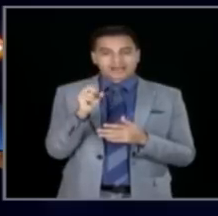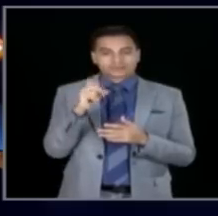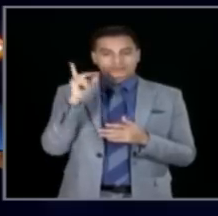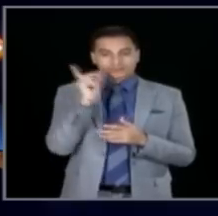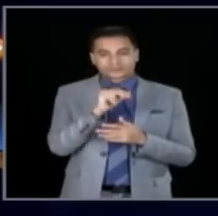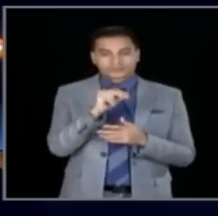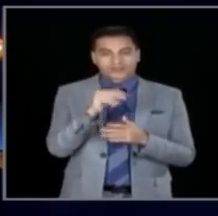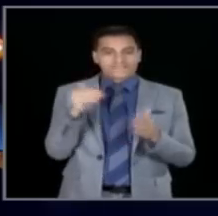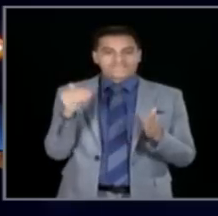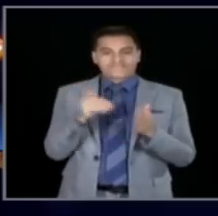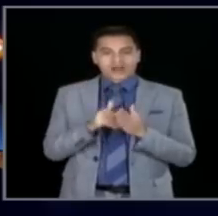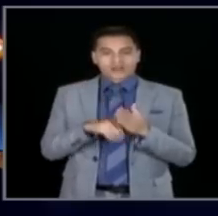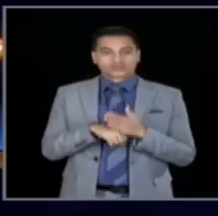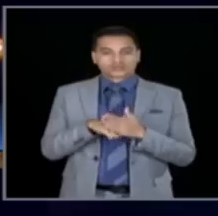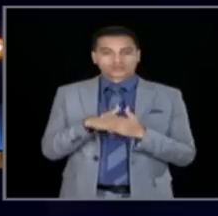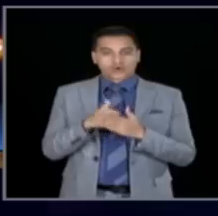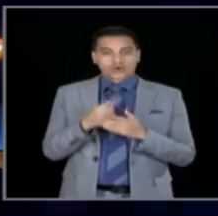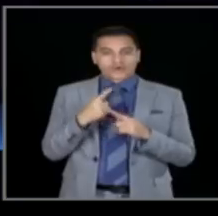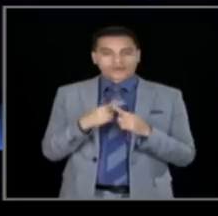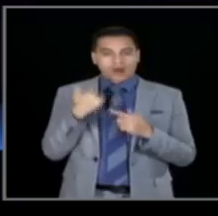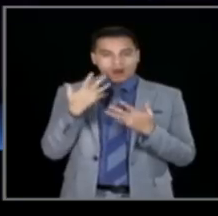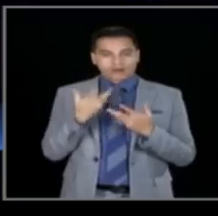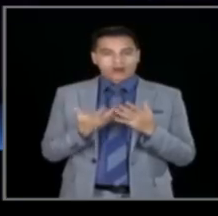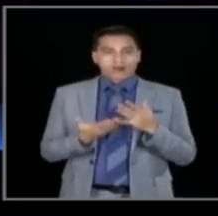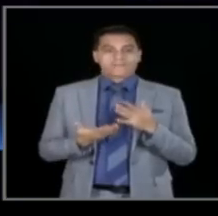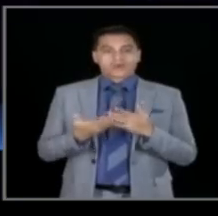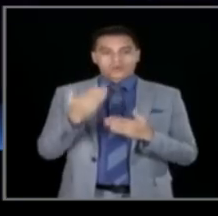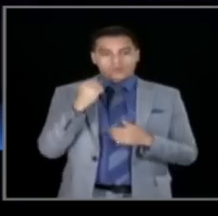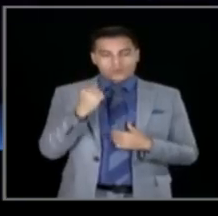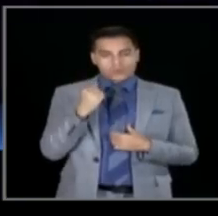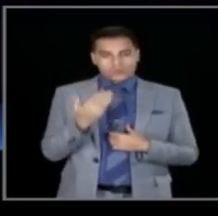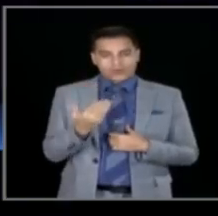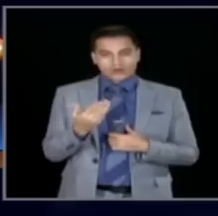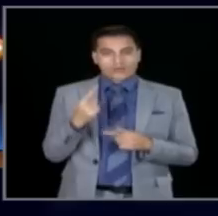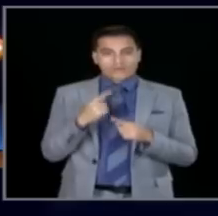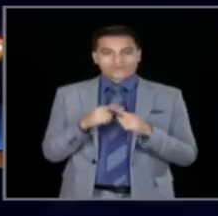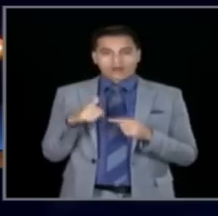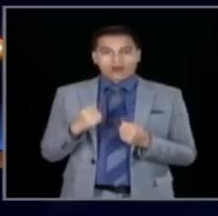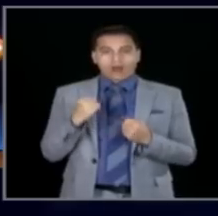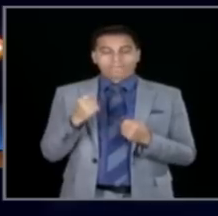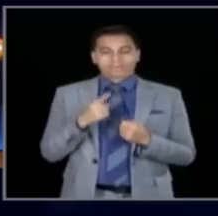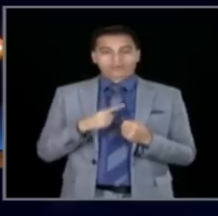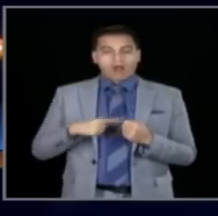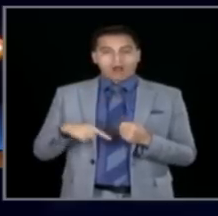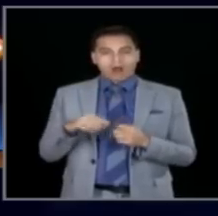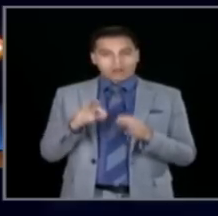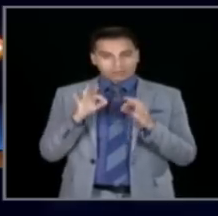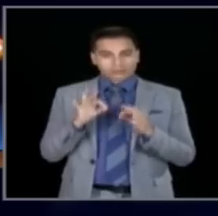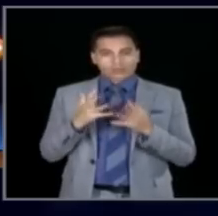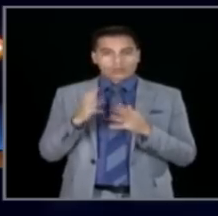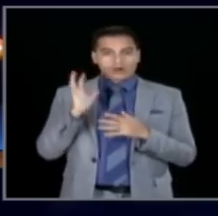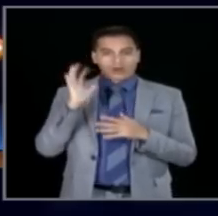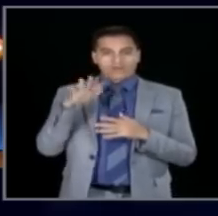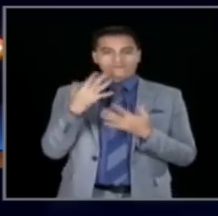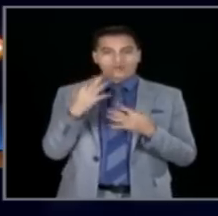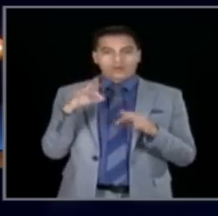37-25، يعني في النهائي كمان إحنا متفوقين في اليد، وعندنا أبطال محترفين في كرة اليد